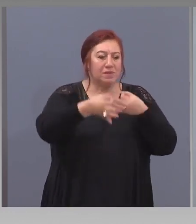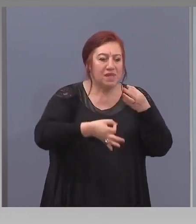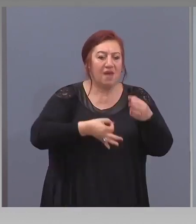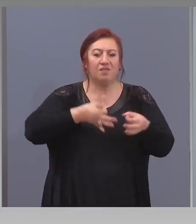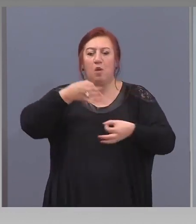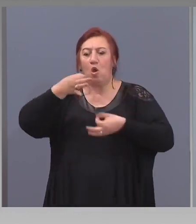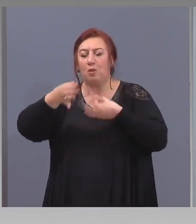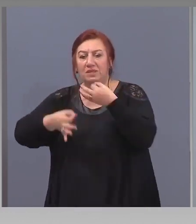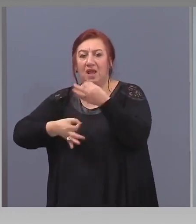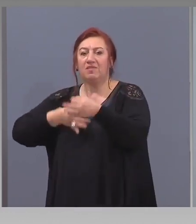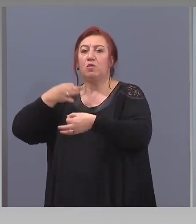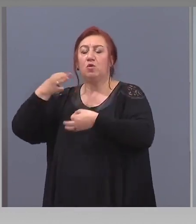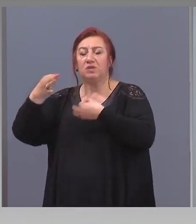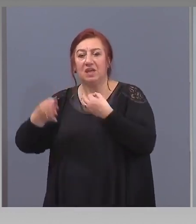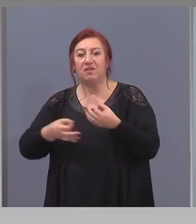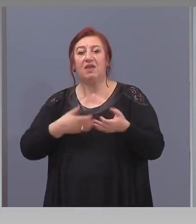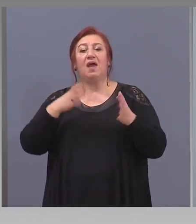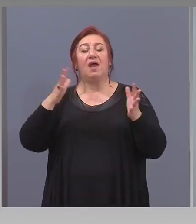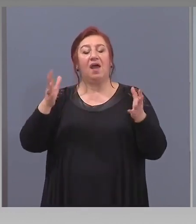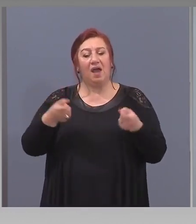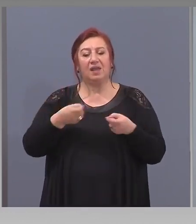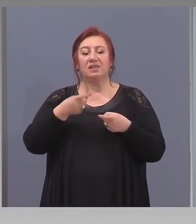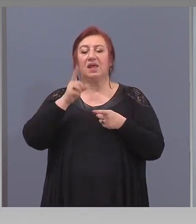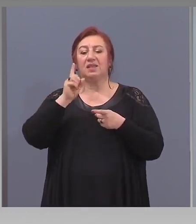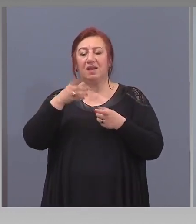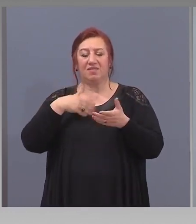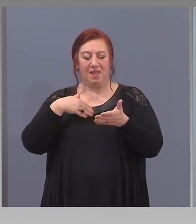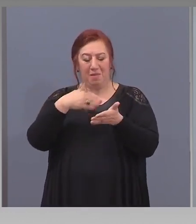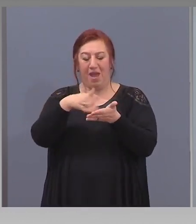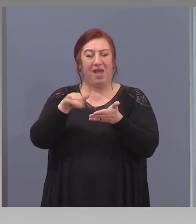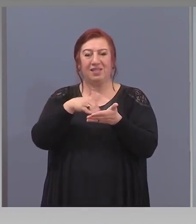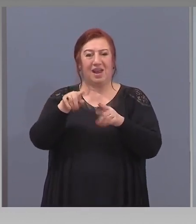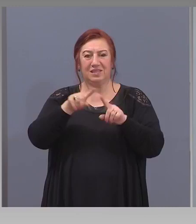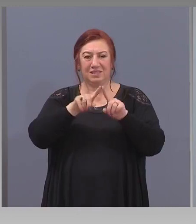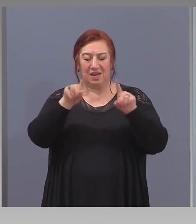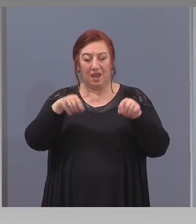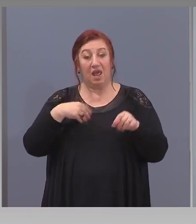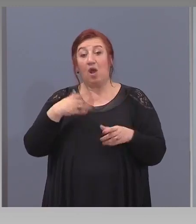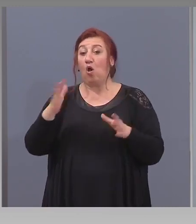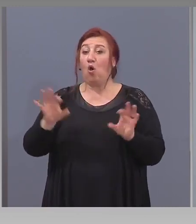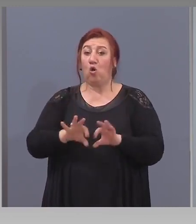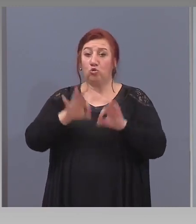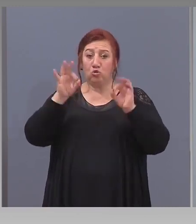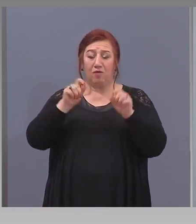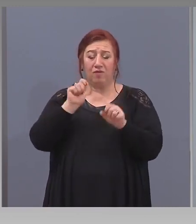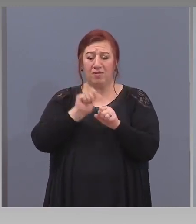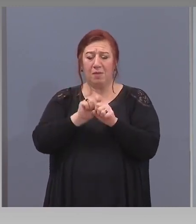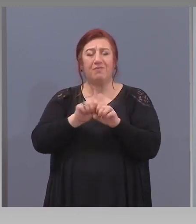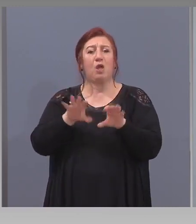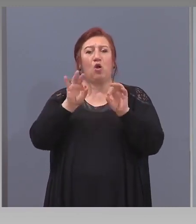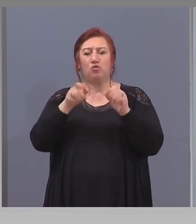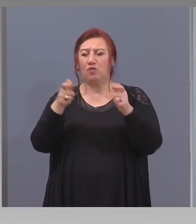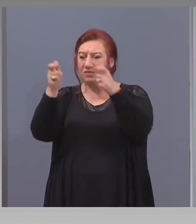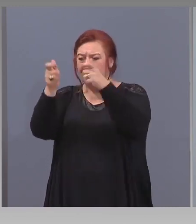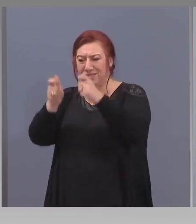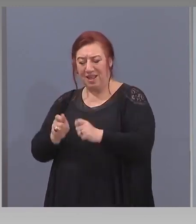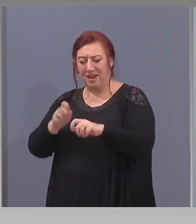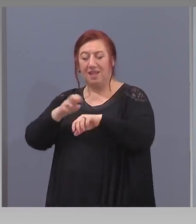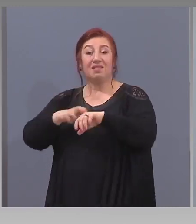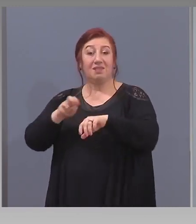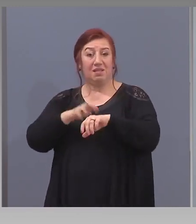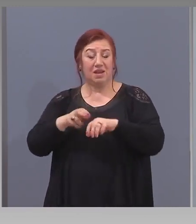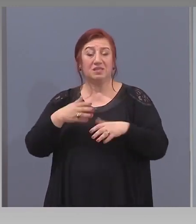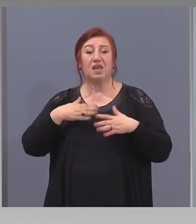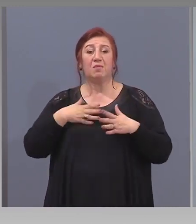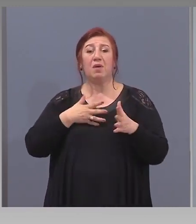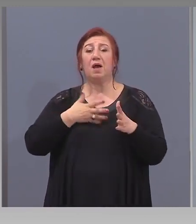Обясняваме. Хайде, те, които нямаха адресна регистрация, пуснахме декларации, които да попълнат, защото много хора живеят на